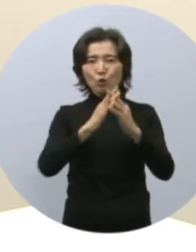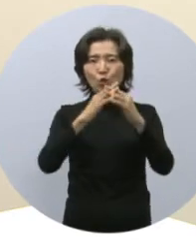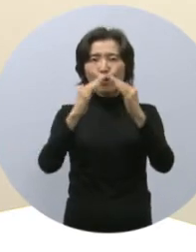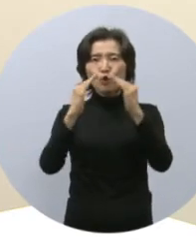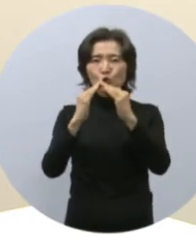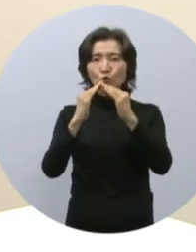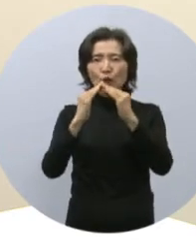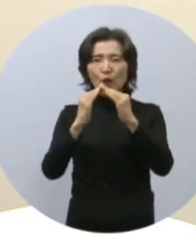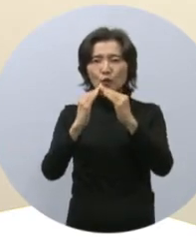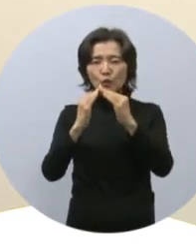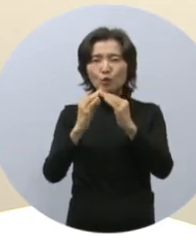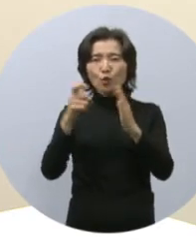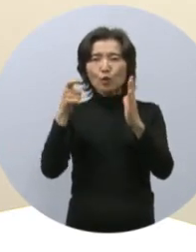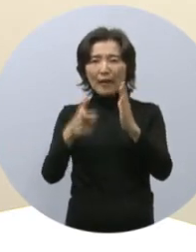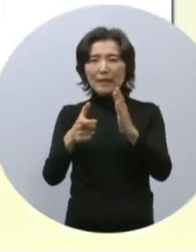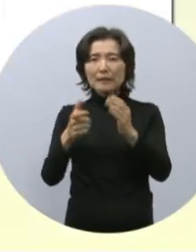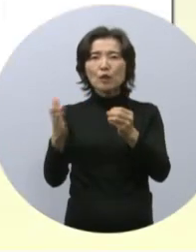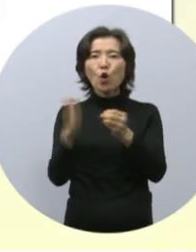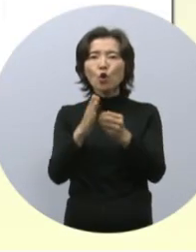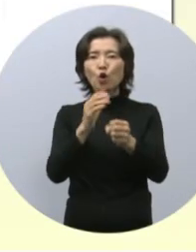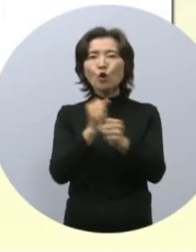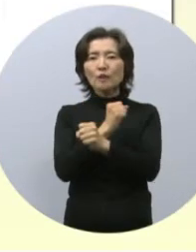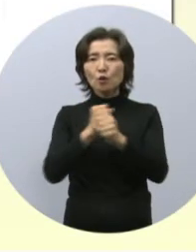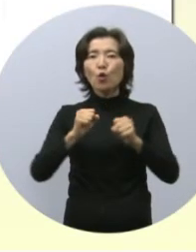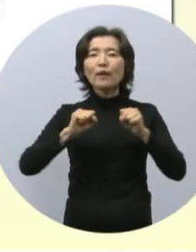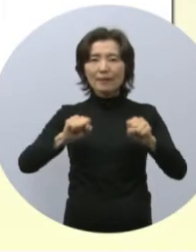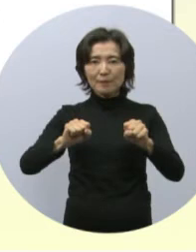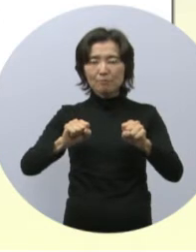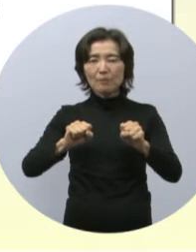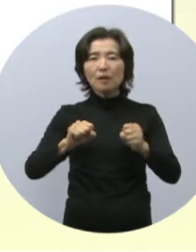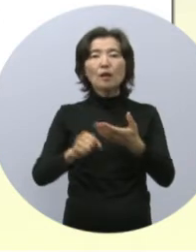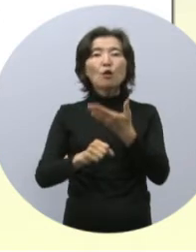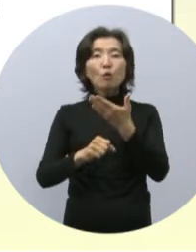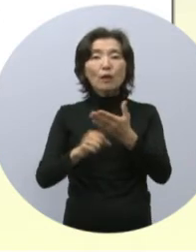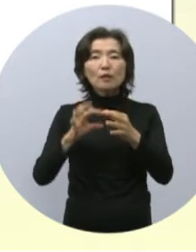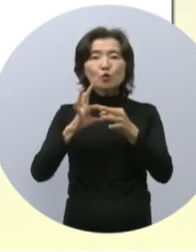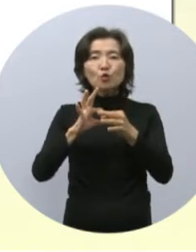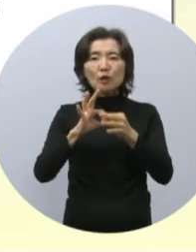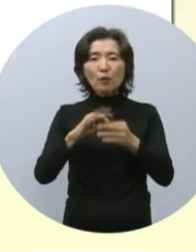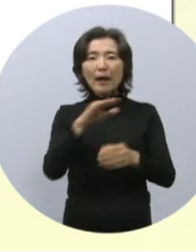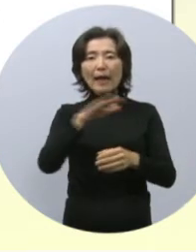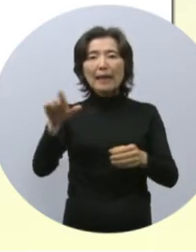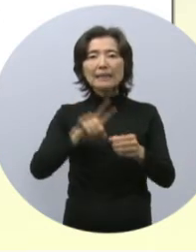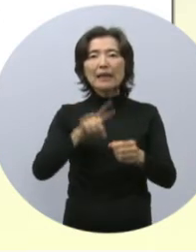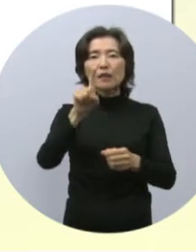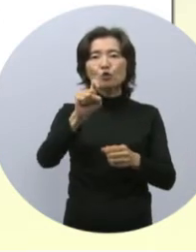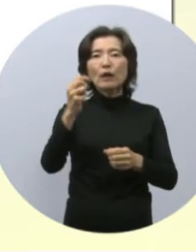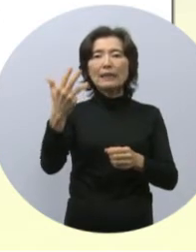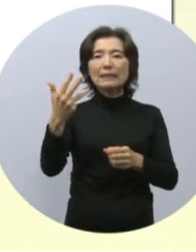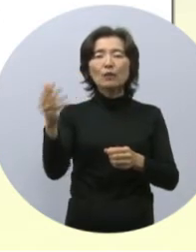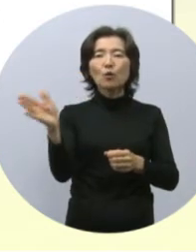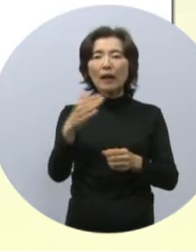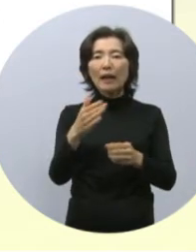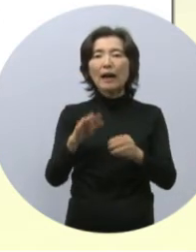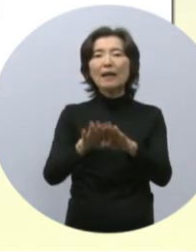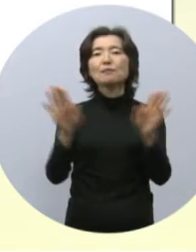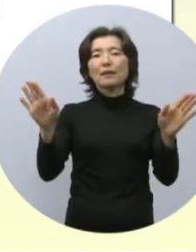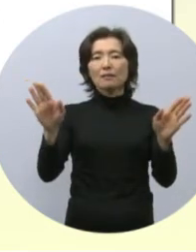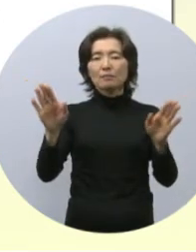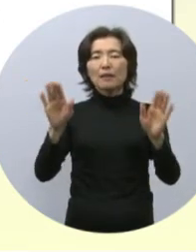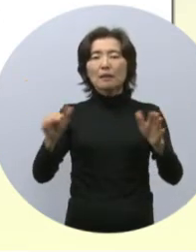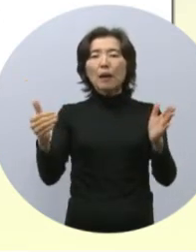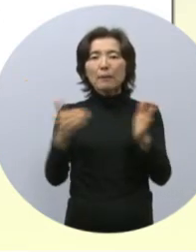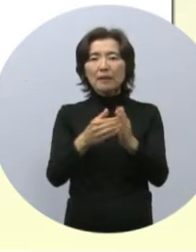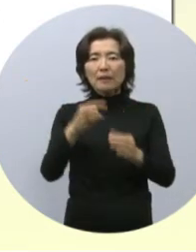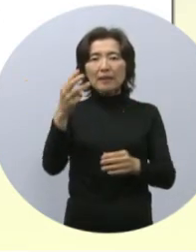耐震補強事業を行っております。これにつきましては平成18年度より、進めております。現在まで